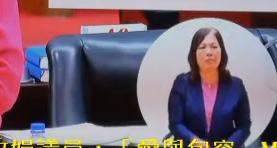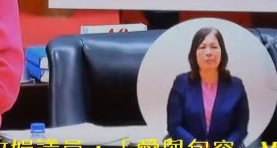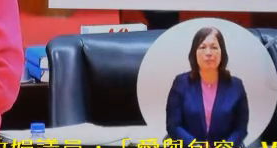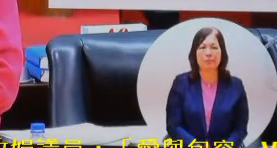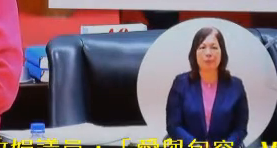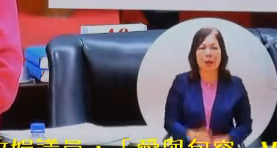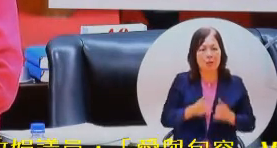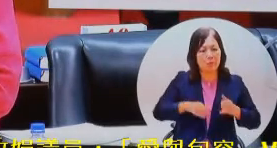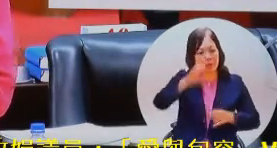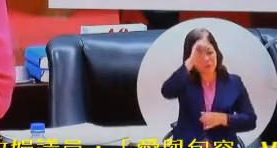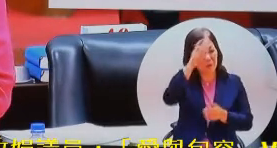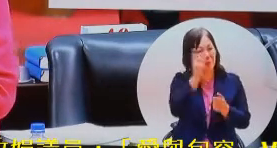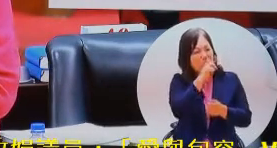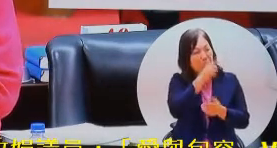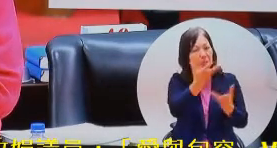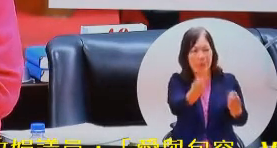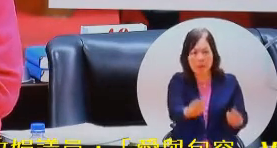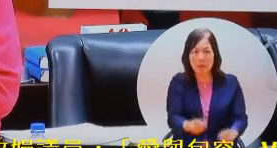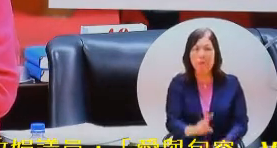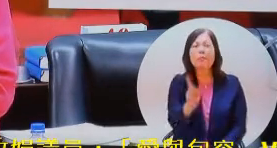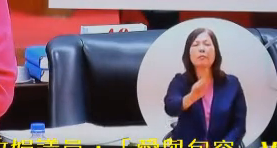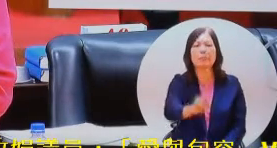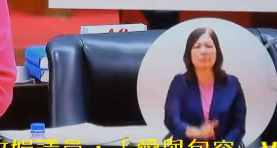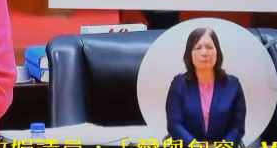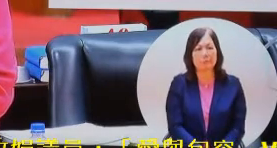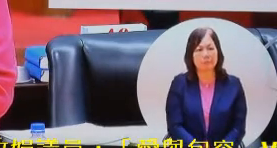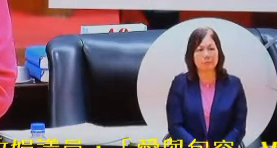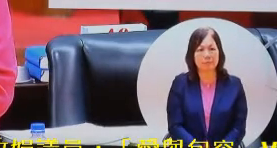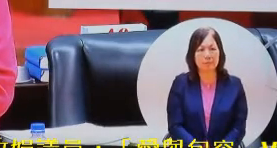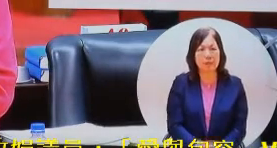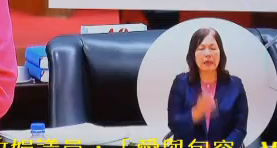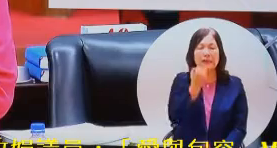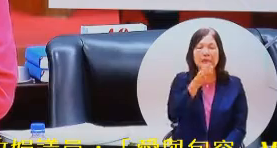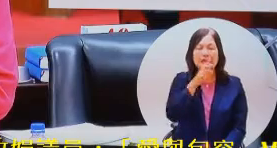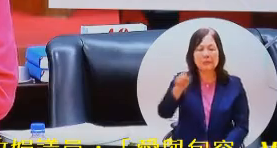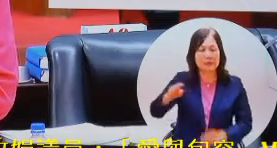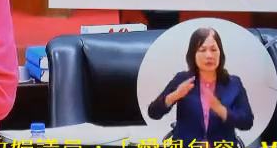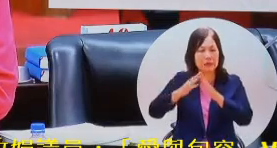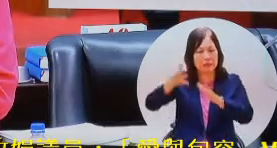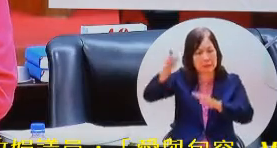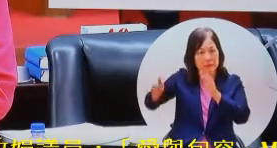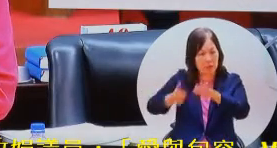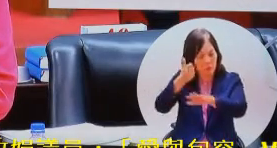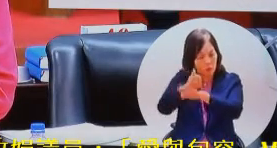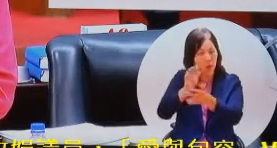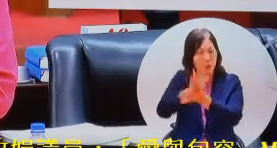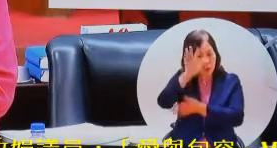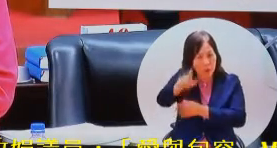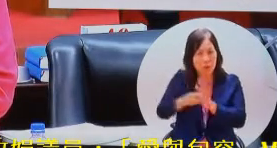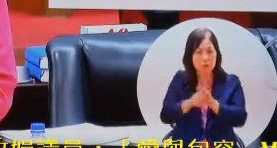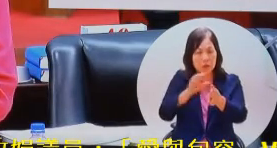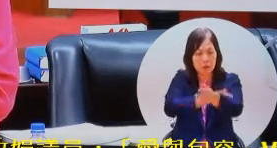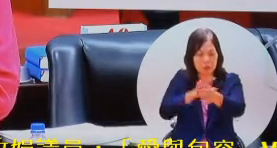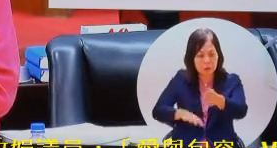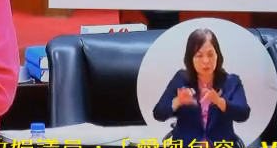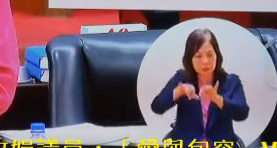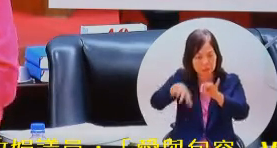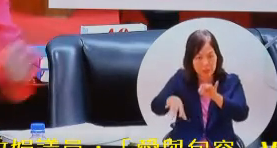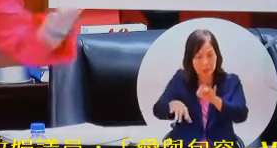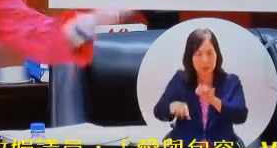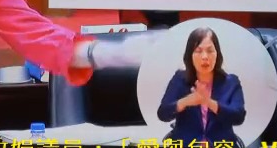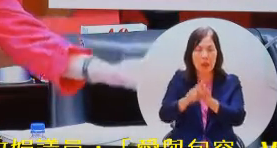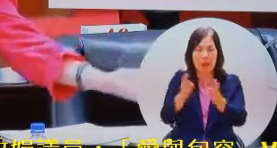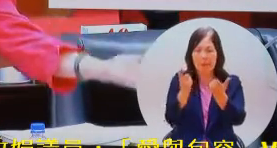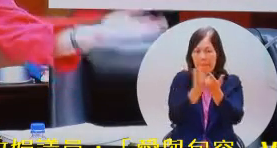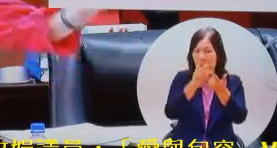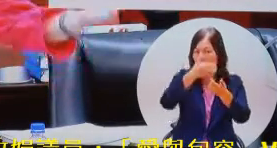批判呢？但是我们才上一上来之后，我们左营这块地虽然北朝鲜不错，但